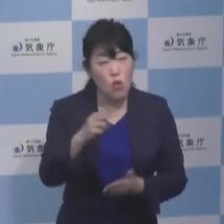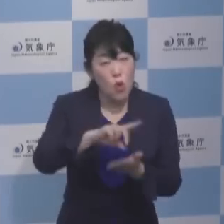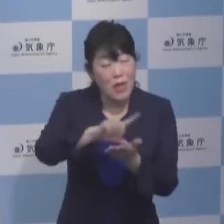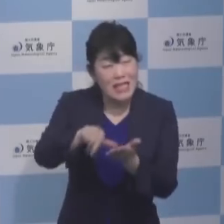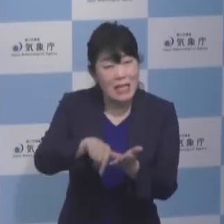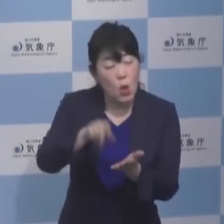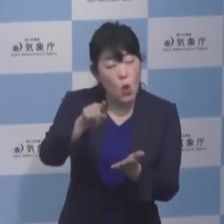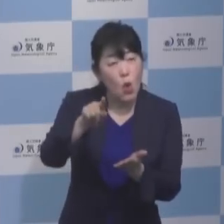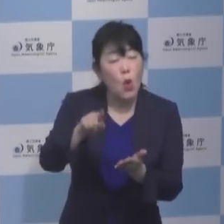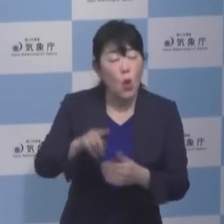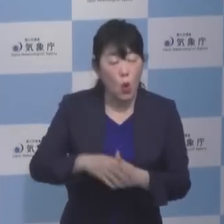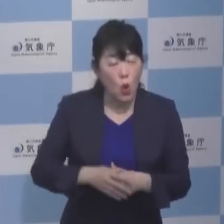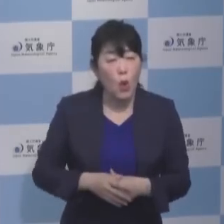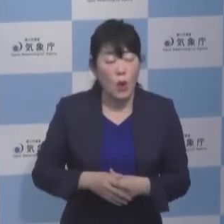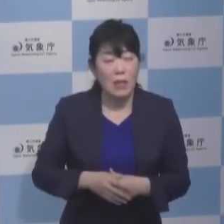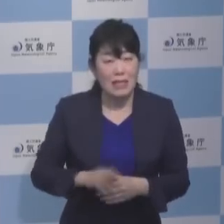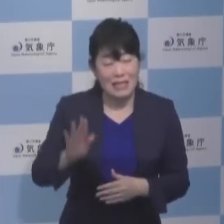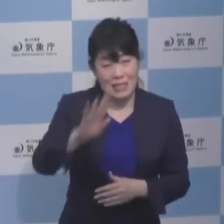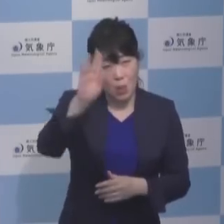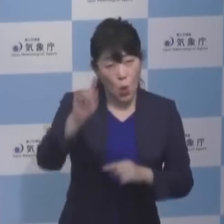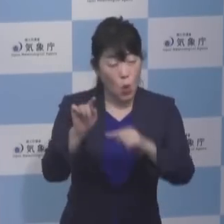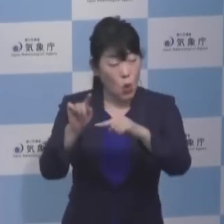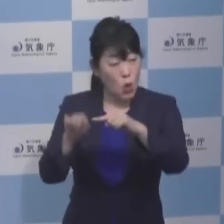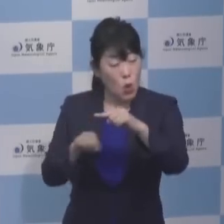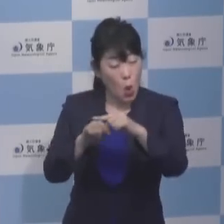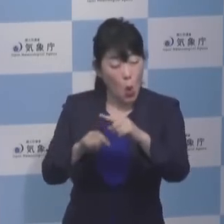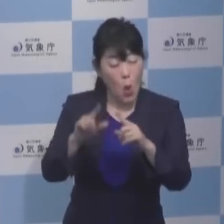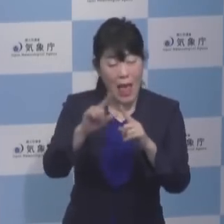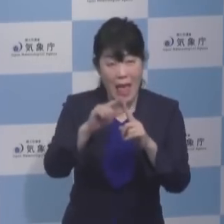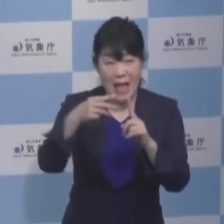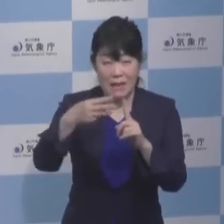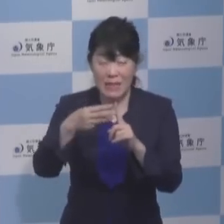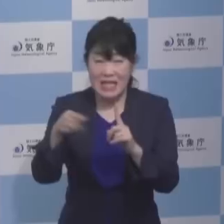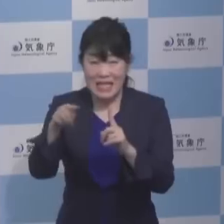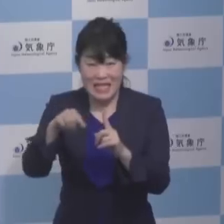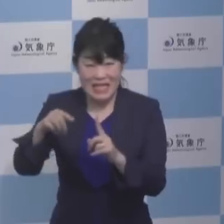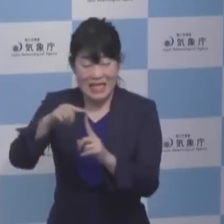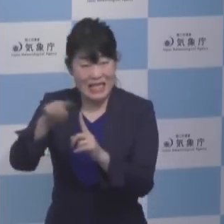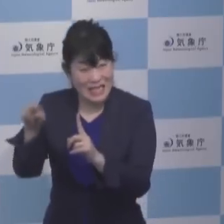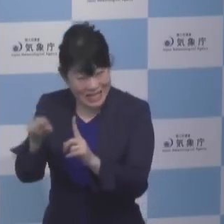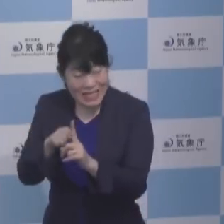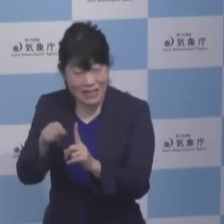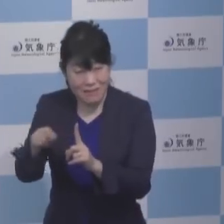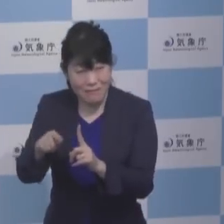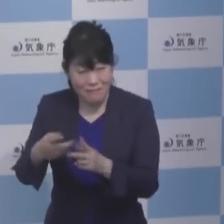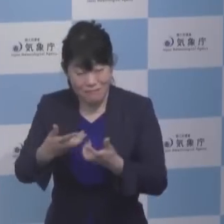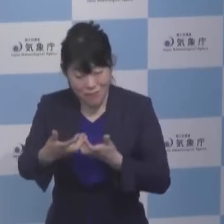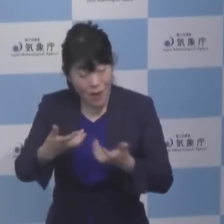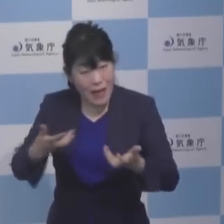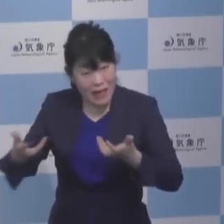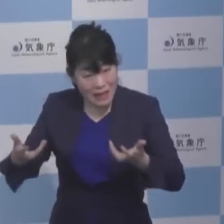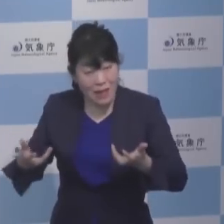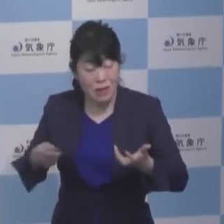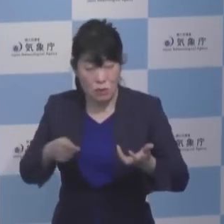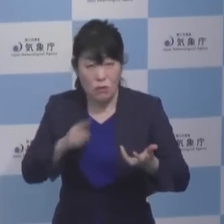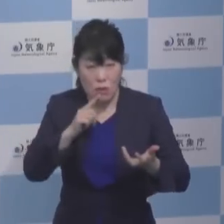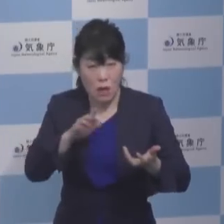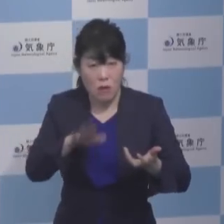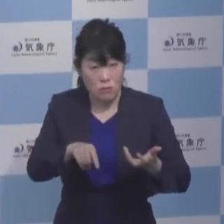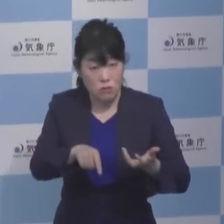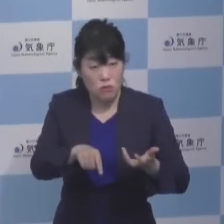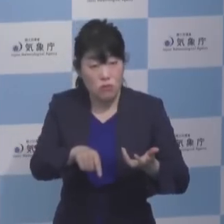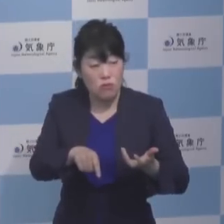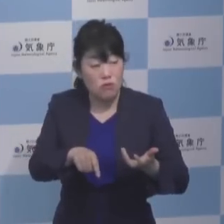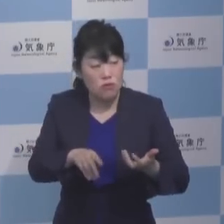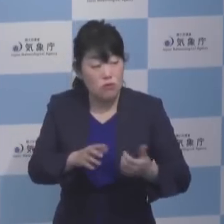でも ABCD というようなこうエリア分けをして、その地震が何件か起きていると思うんですけれども、今回のはその D の